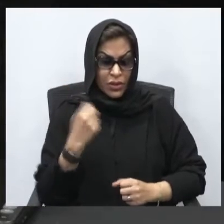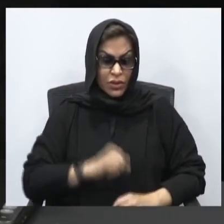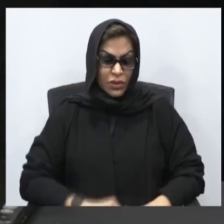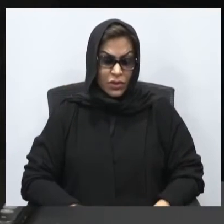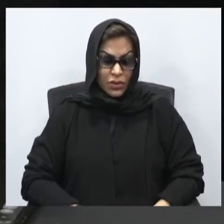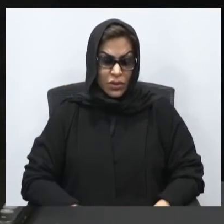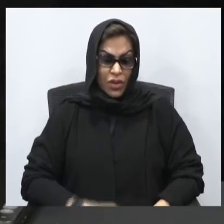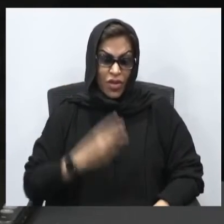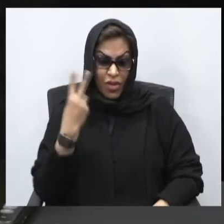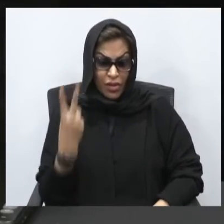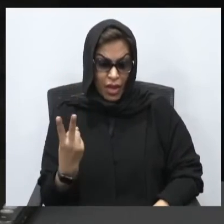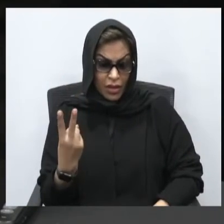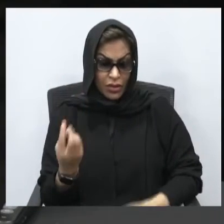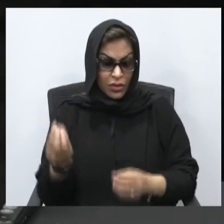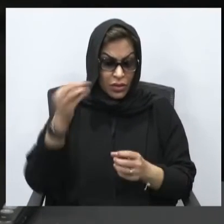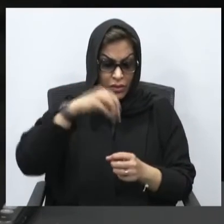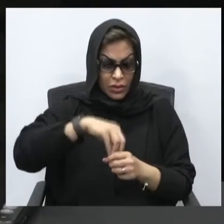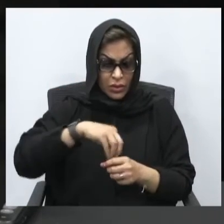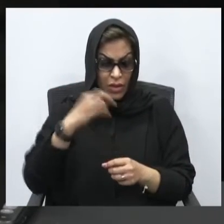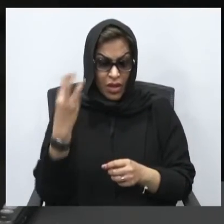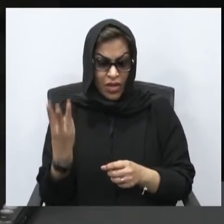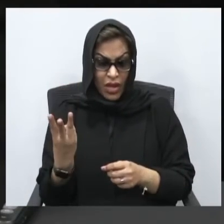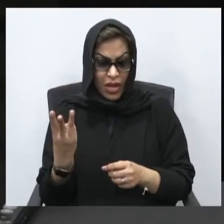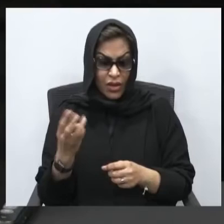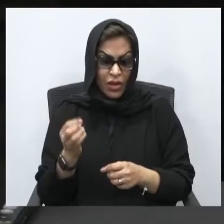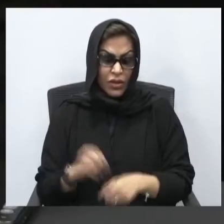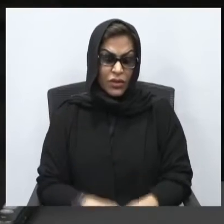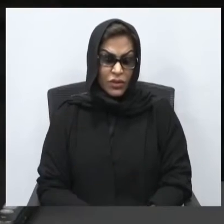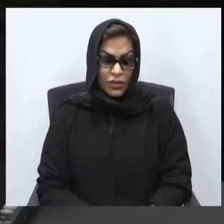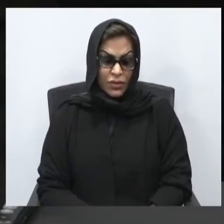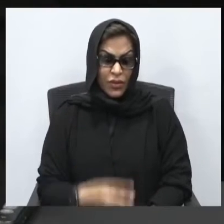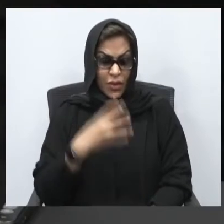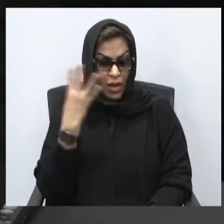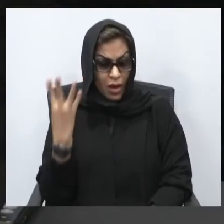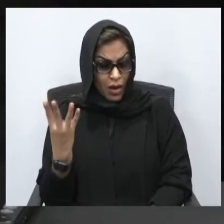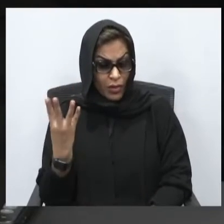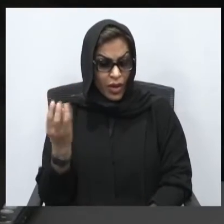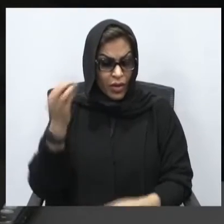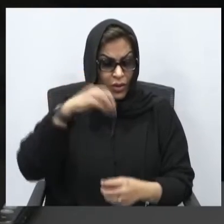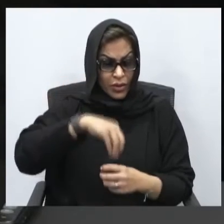واحد اثنان لاثه